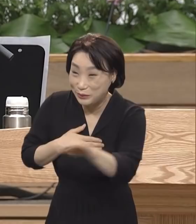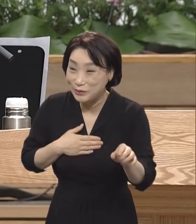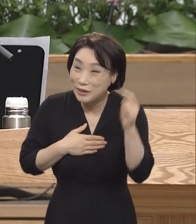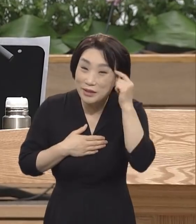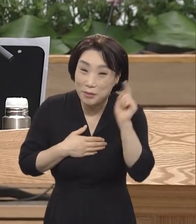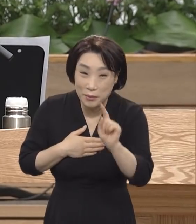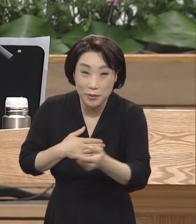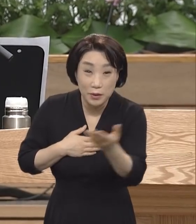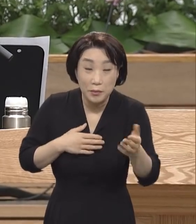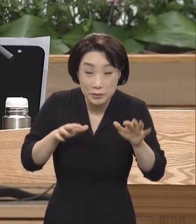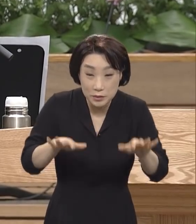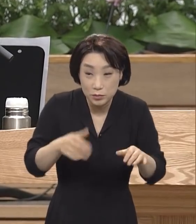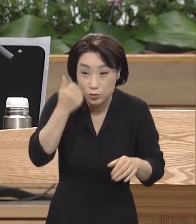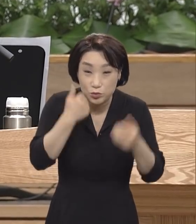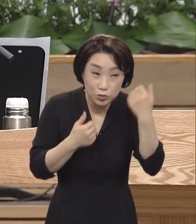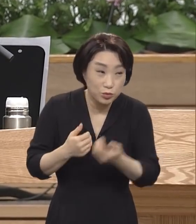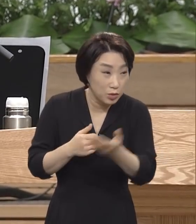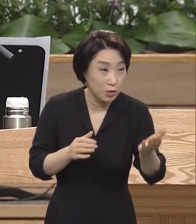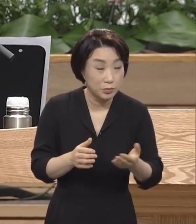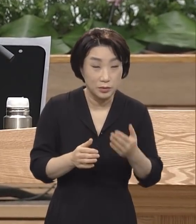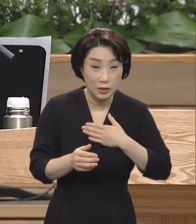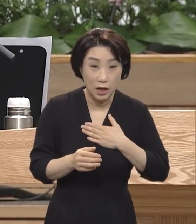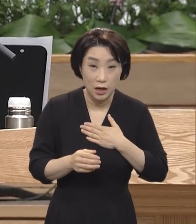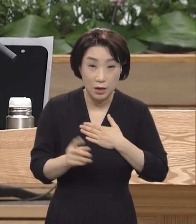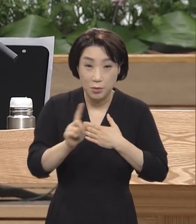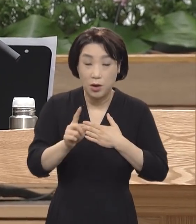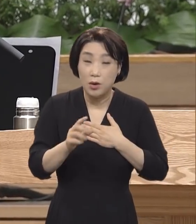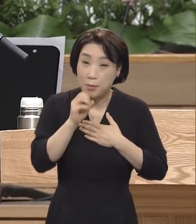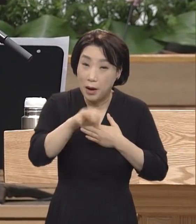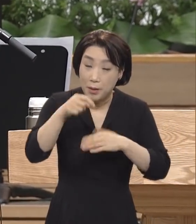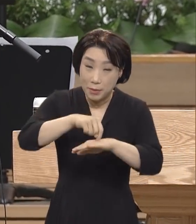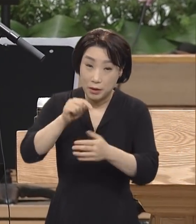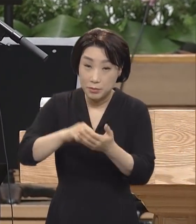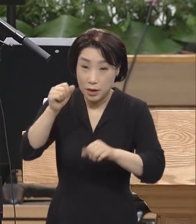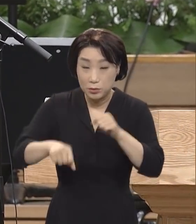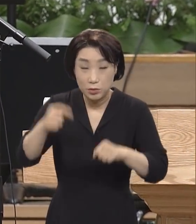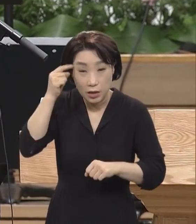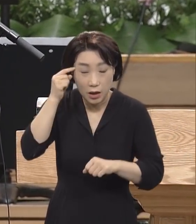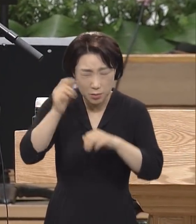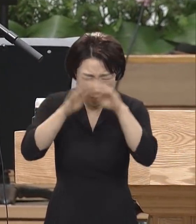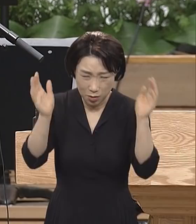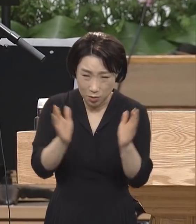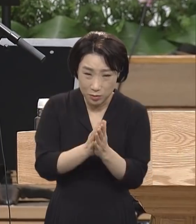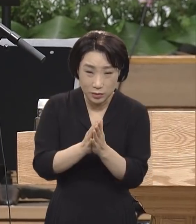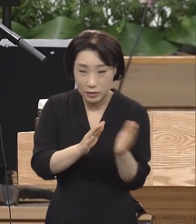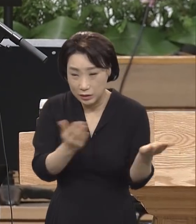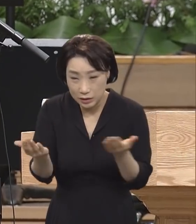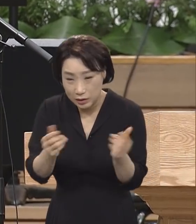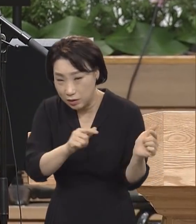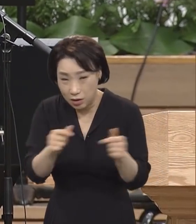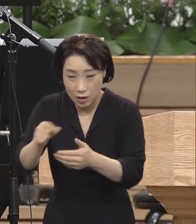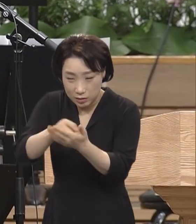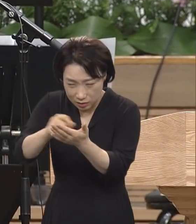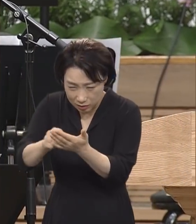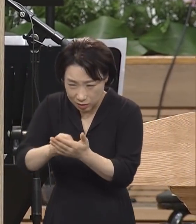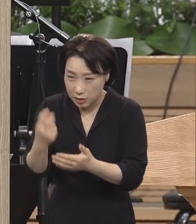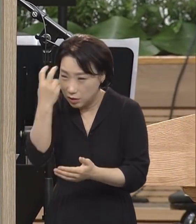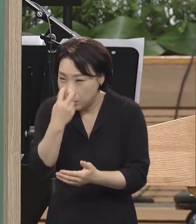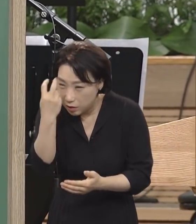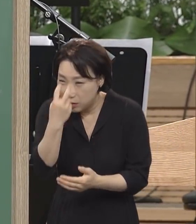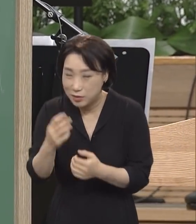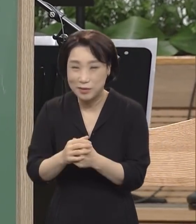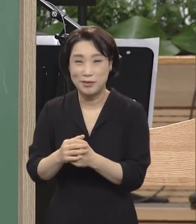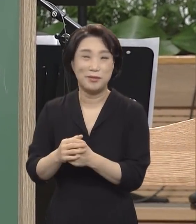지금 누군가가 나를 내가 언행심사의 모든 것들을 기록하며 감시하고 있는 것을